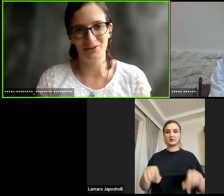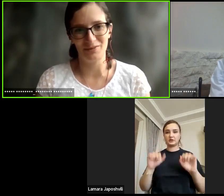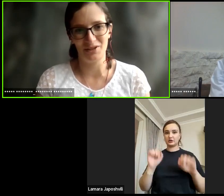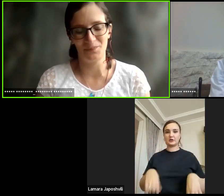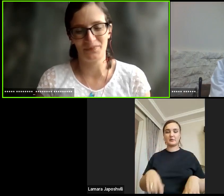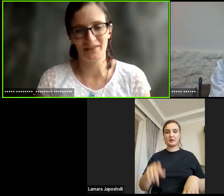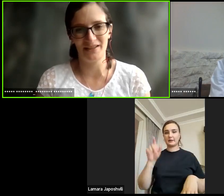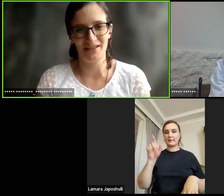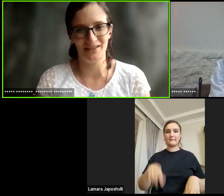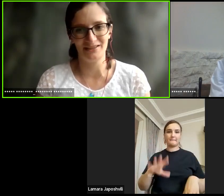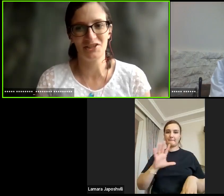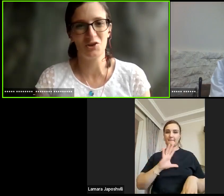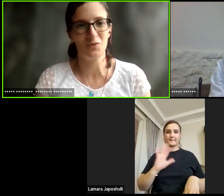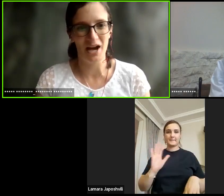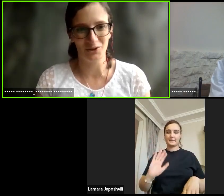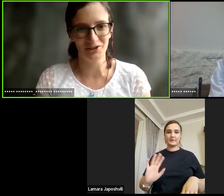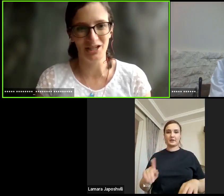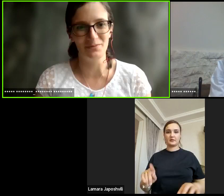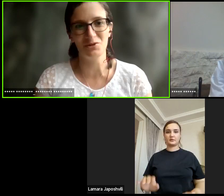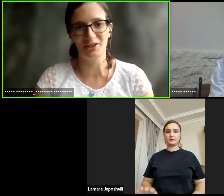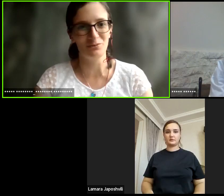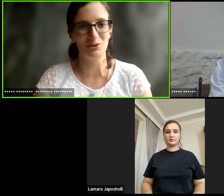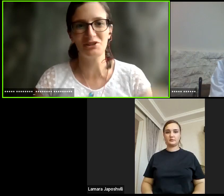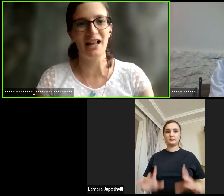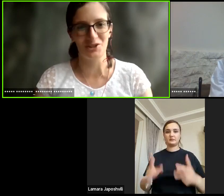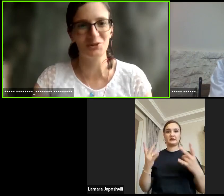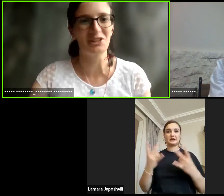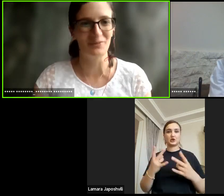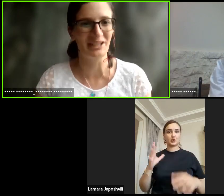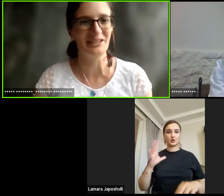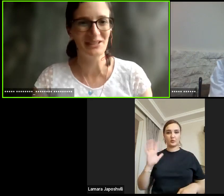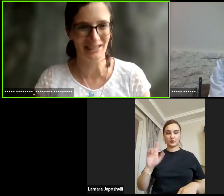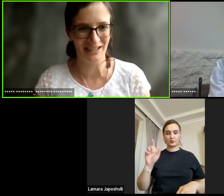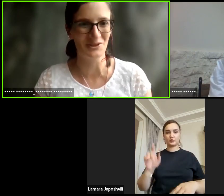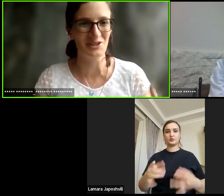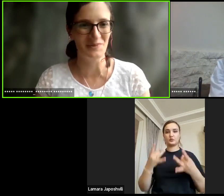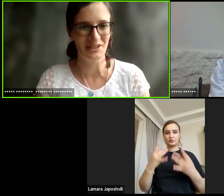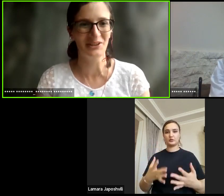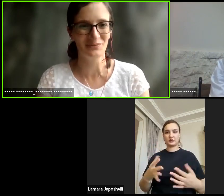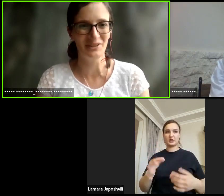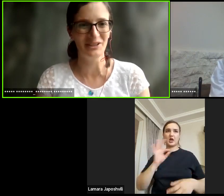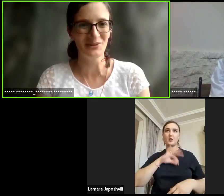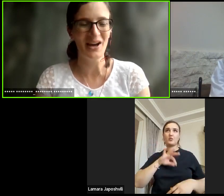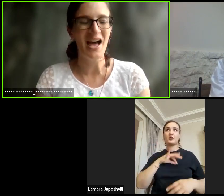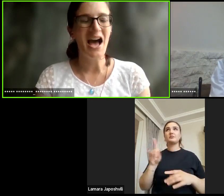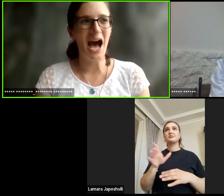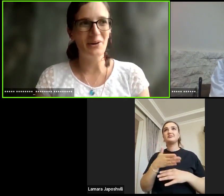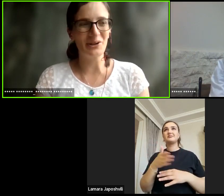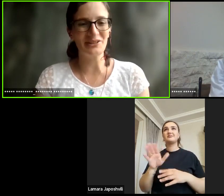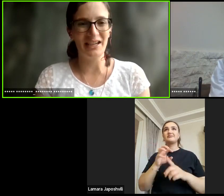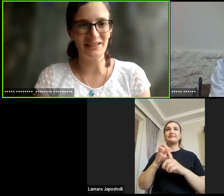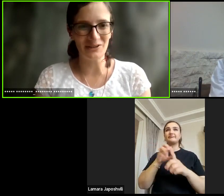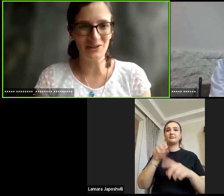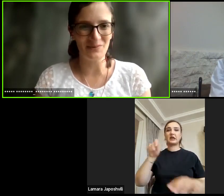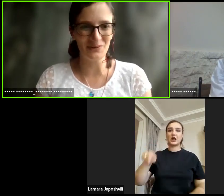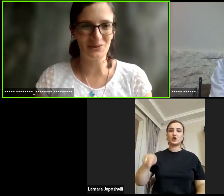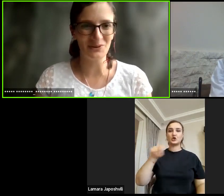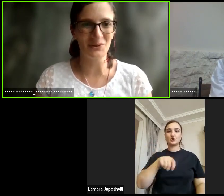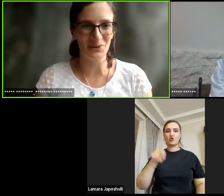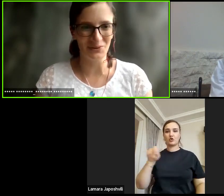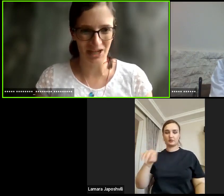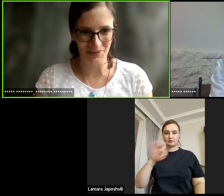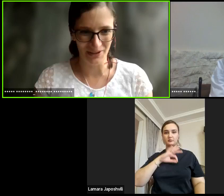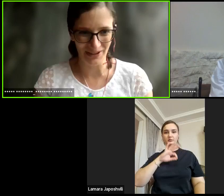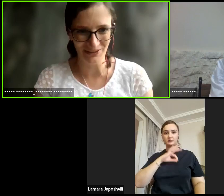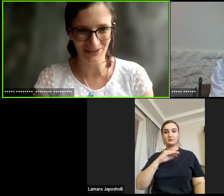იყოს, საჭიროება არ ქონდეს ამისთვის, მაგრამ უბრალოდ სალაშქროდ გამოიყენებდეს ხელჯოხს და მინიმუმ ამ ხრივად საინტერესოა მათთვის,